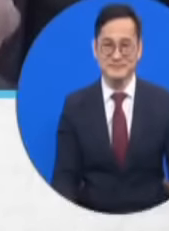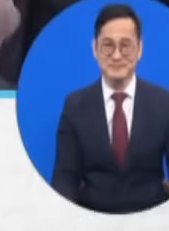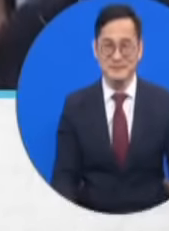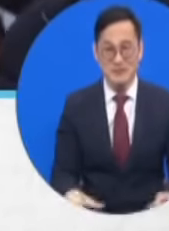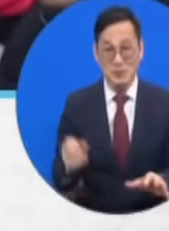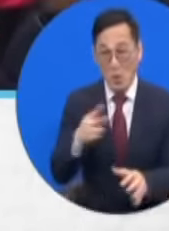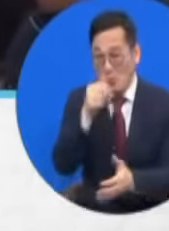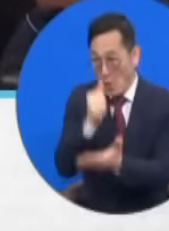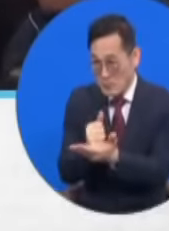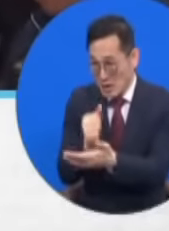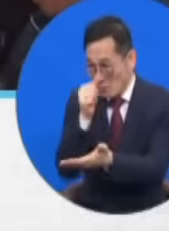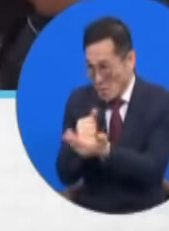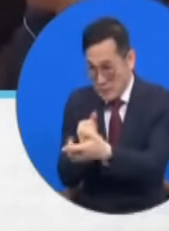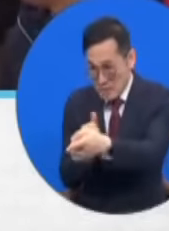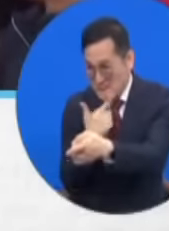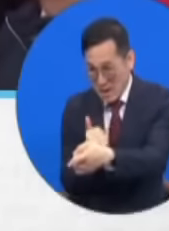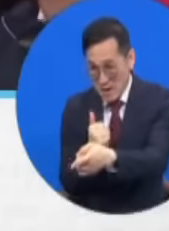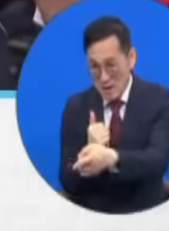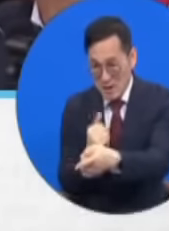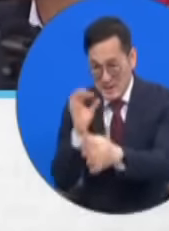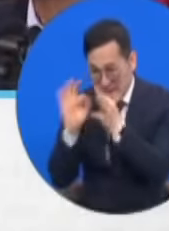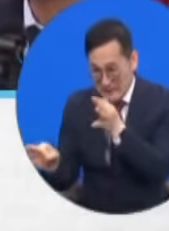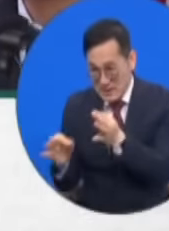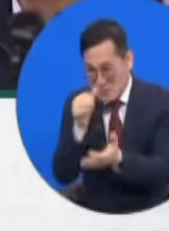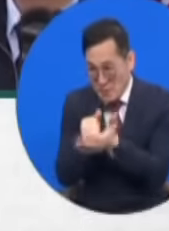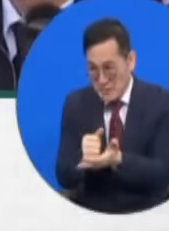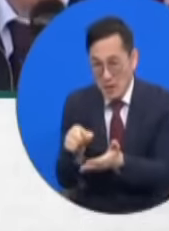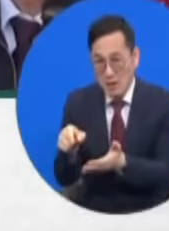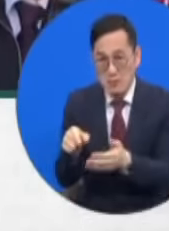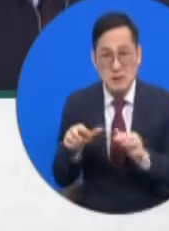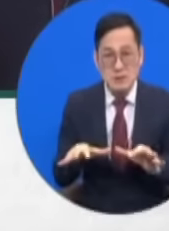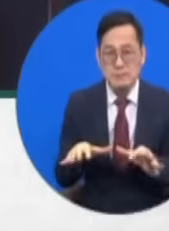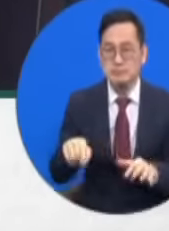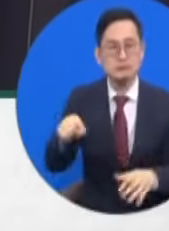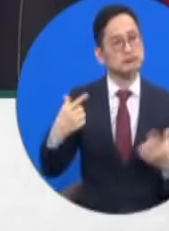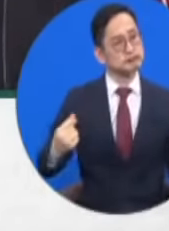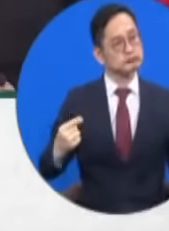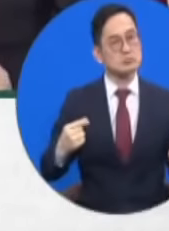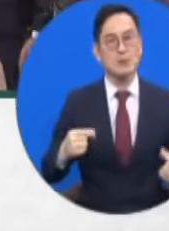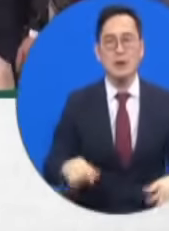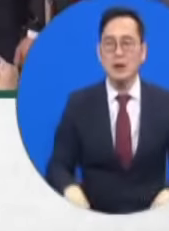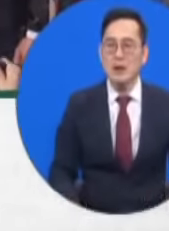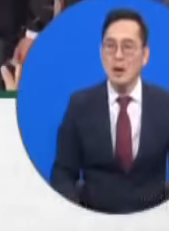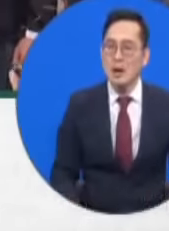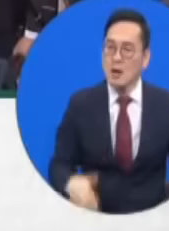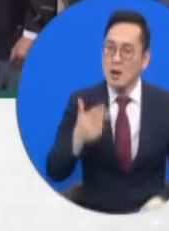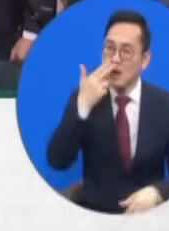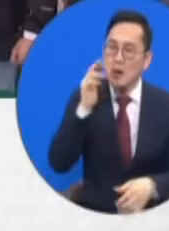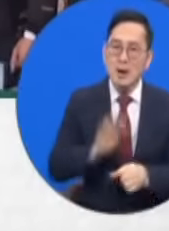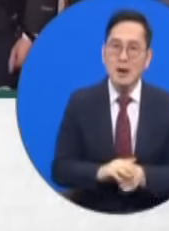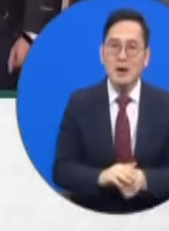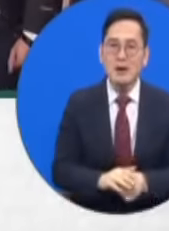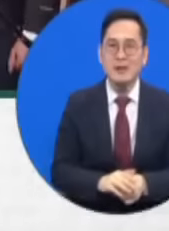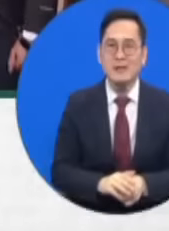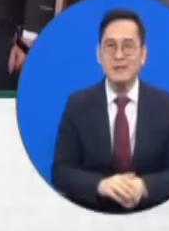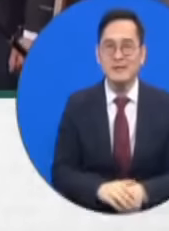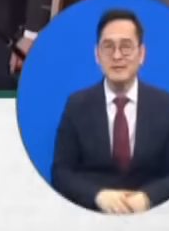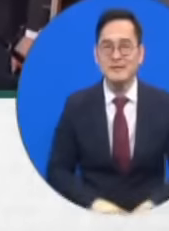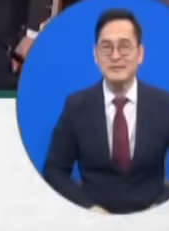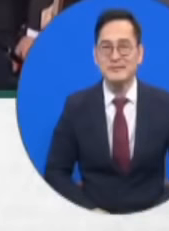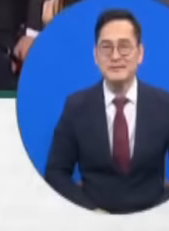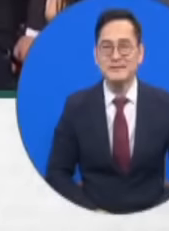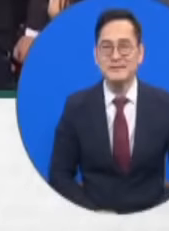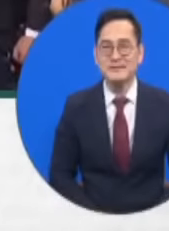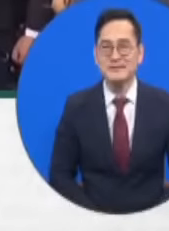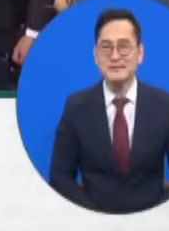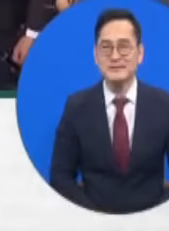범죄를 저질렀어도 아 이게 결국 범죄가 아닌 것처럼 이걸 정당화하는 이제 그런 총선이 되는 거예요. 그래서 제가 여기 방송에